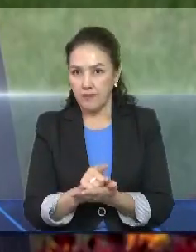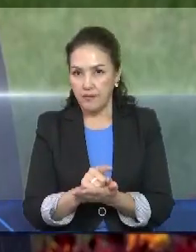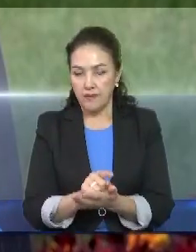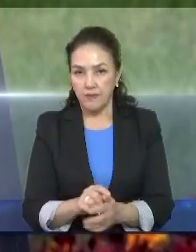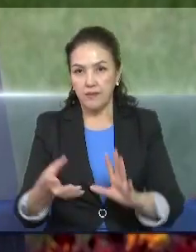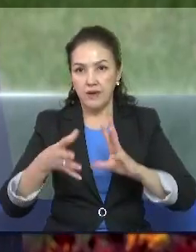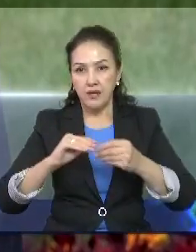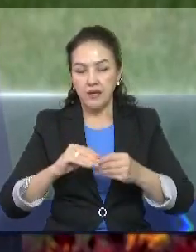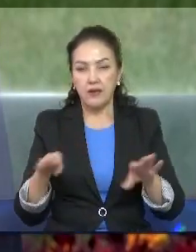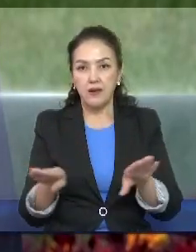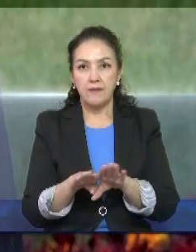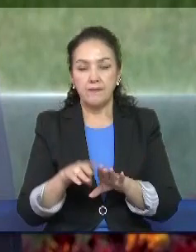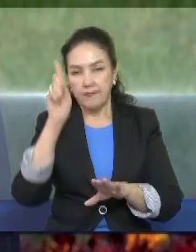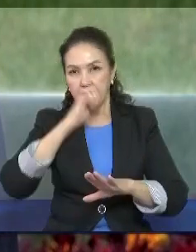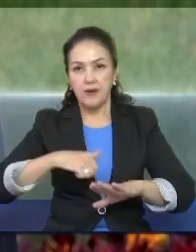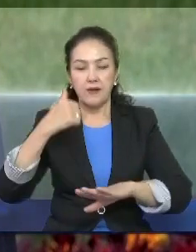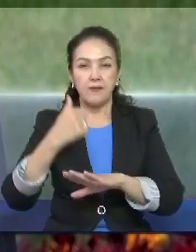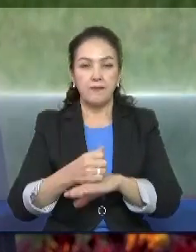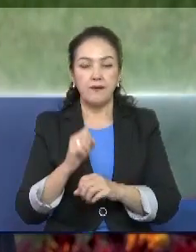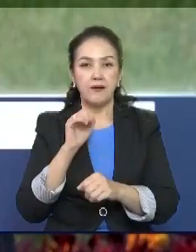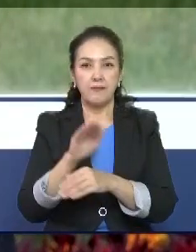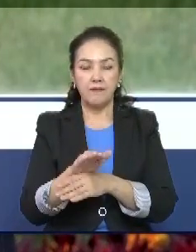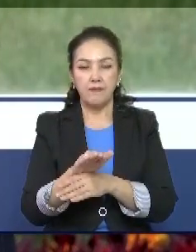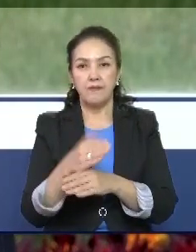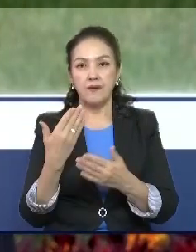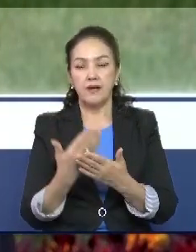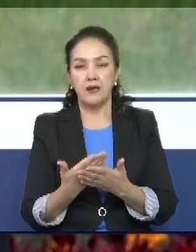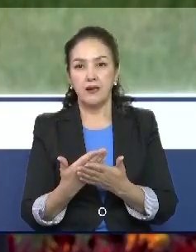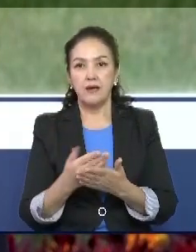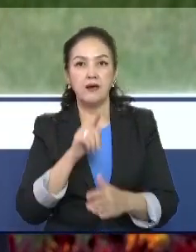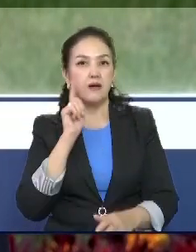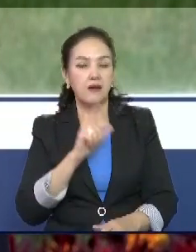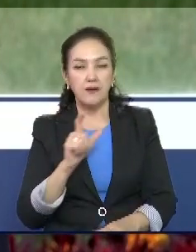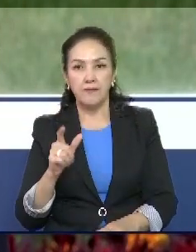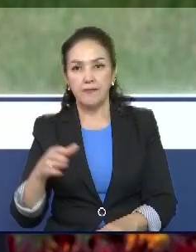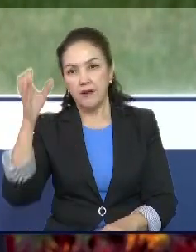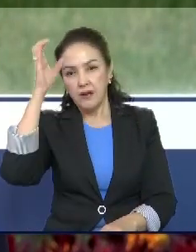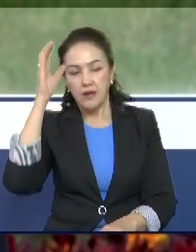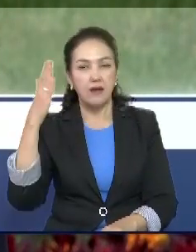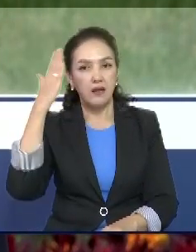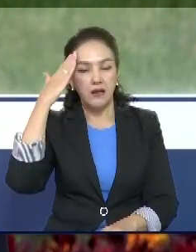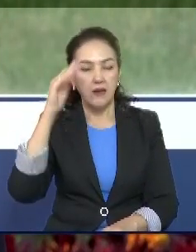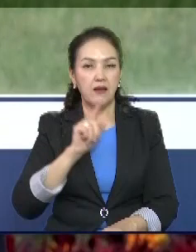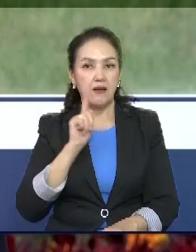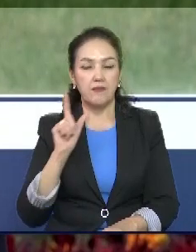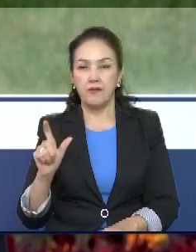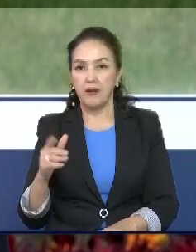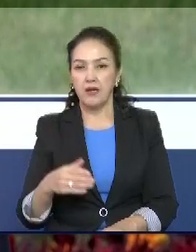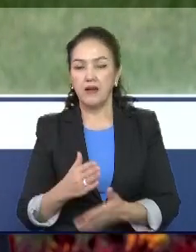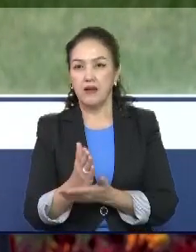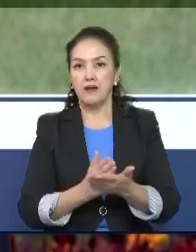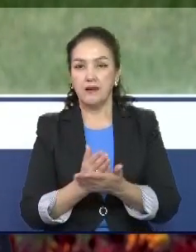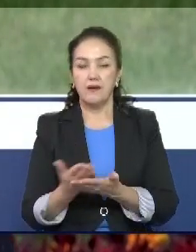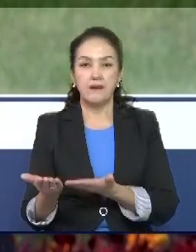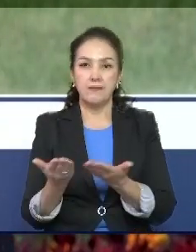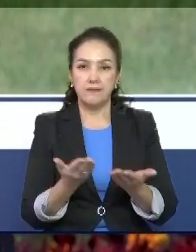Жалпы осы мемлекет басшысының тапсырмасы негізі жастарды, білімді, дарынды жастарды мемлекеттік қызметке